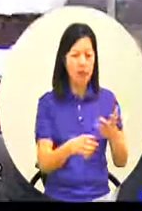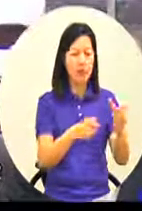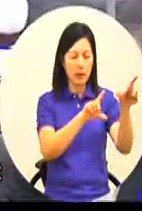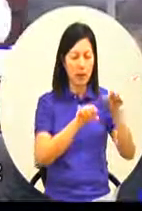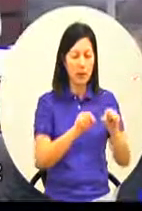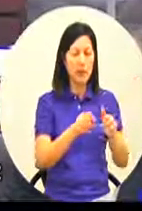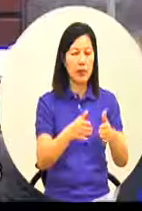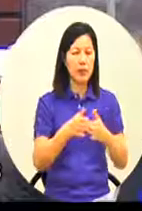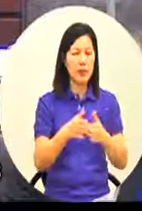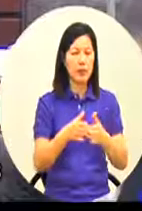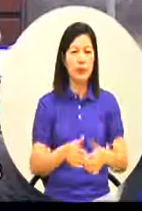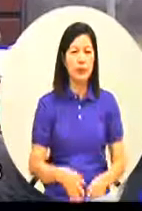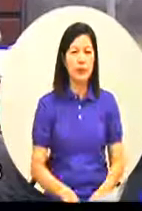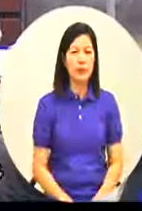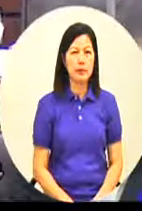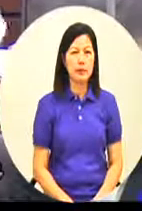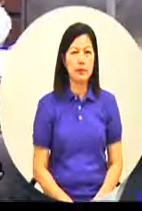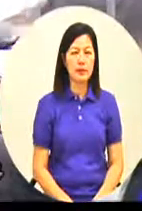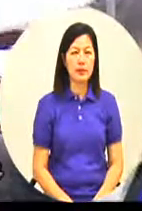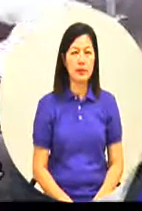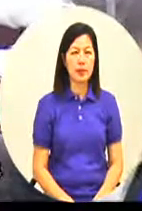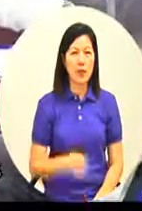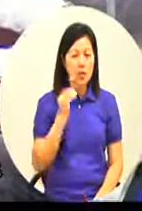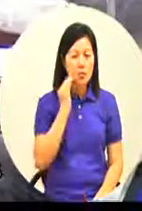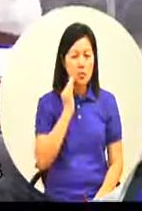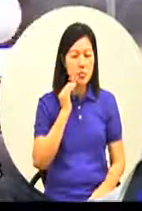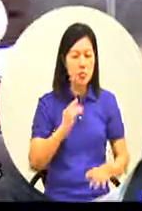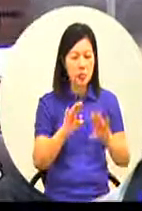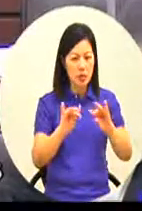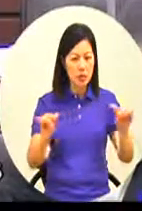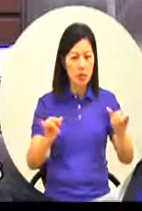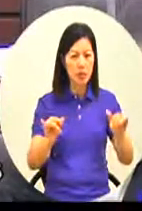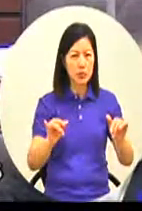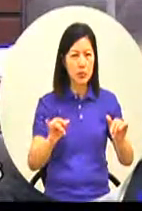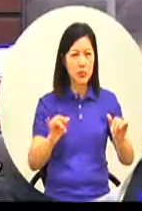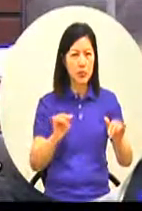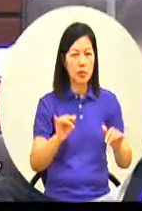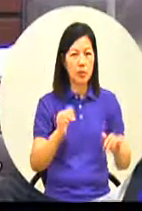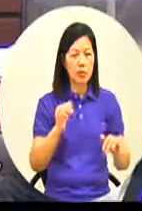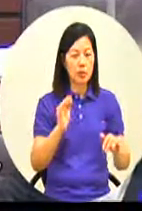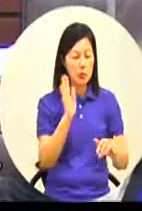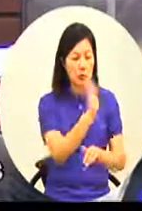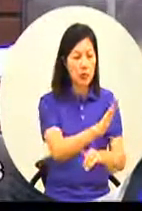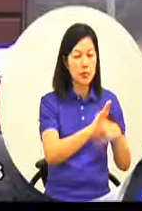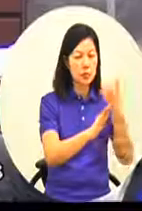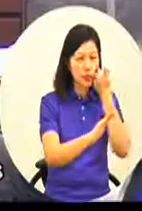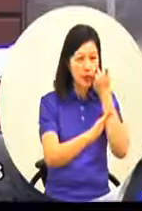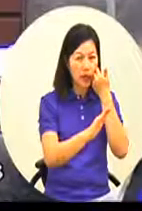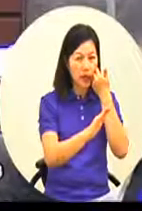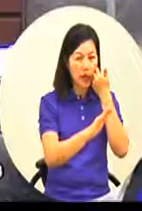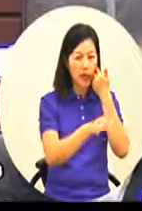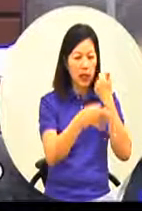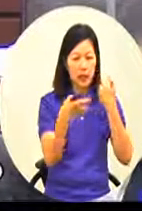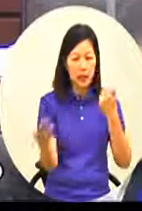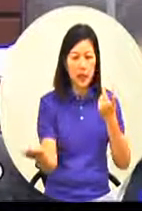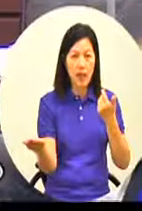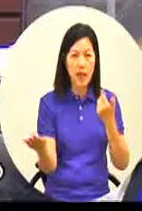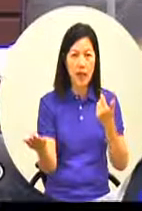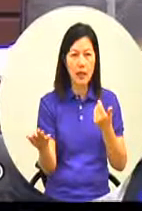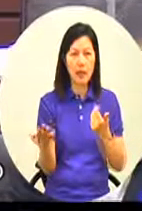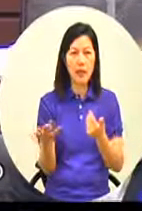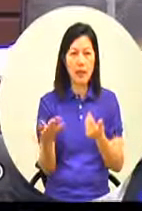外一个就是说，只要说土地所有权人他如果愿意提供无偿先行使用的话，